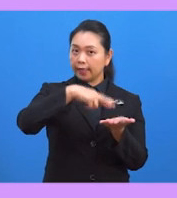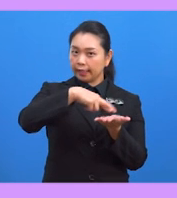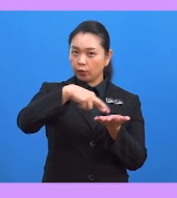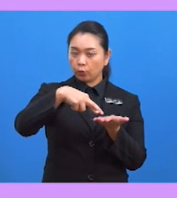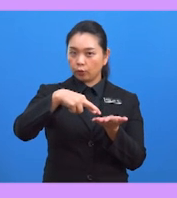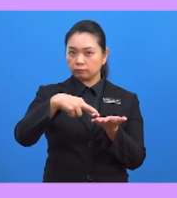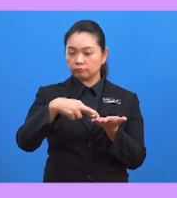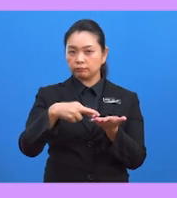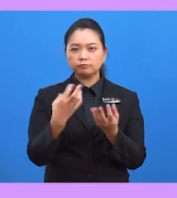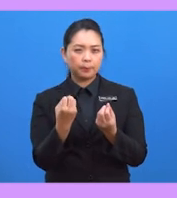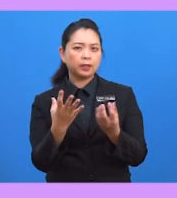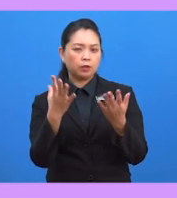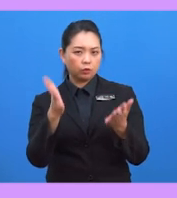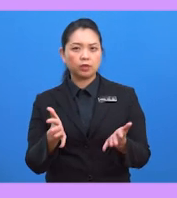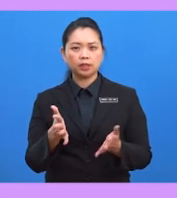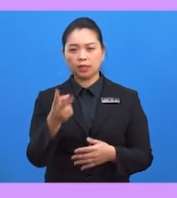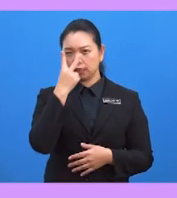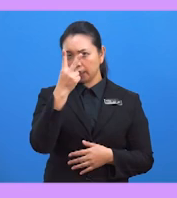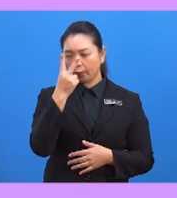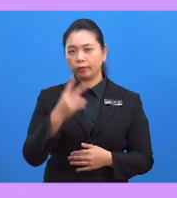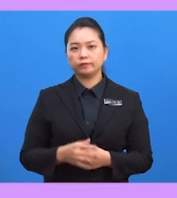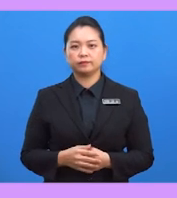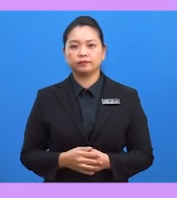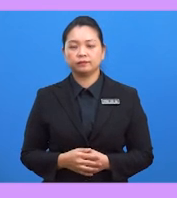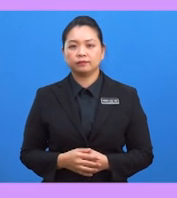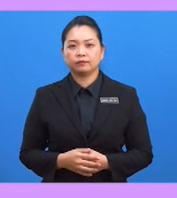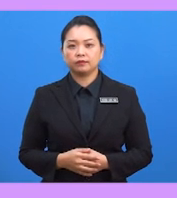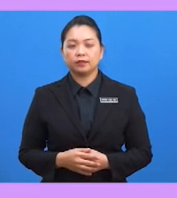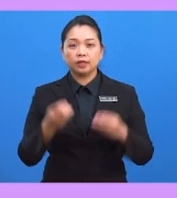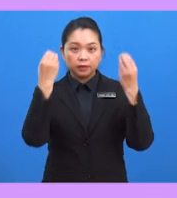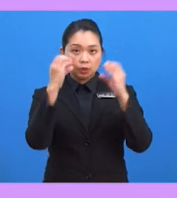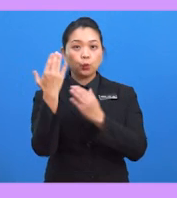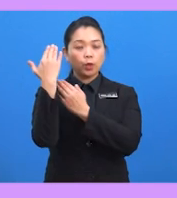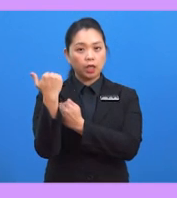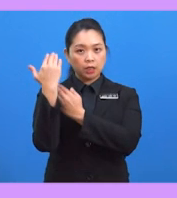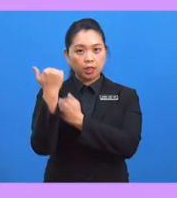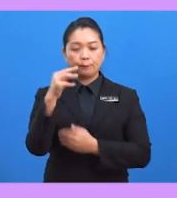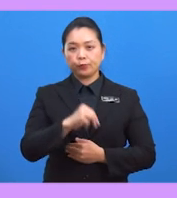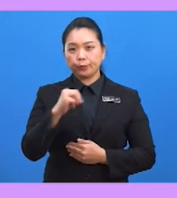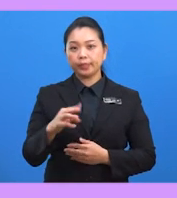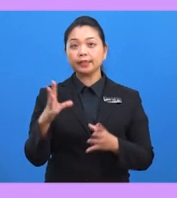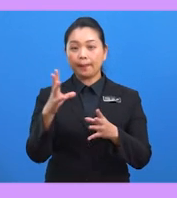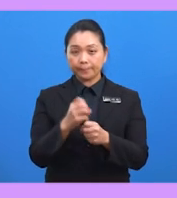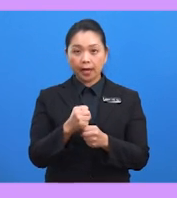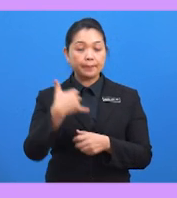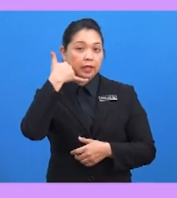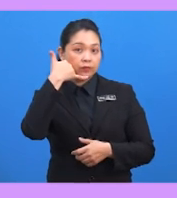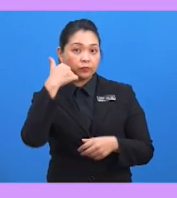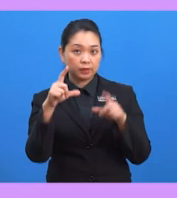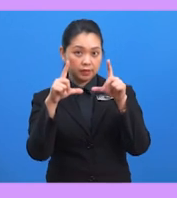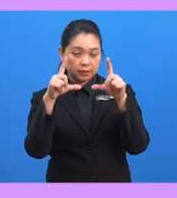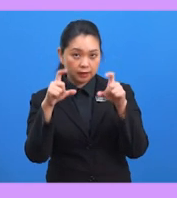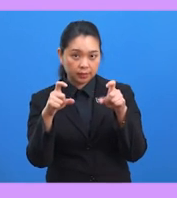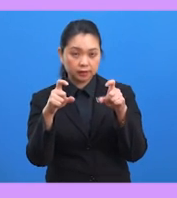bilangan penonton bagi sesi ini. Saya berharap murid-murid dapat mengimbas kod QR tersebut